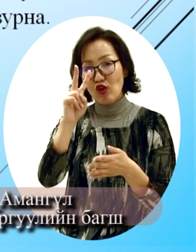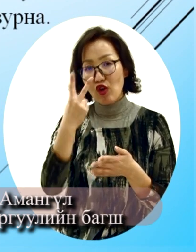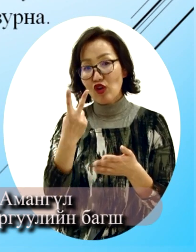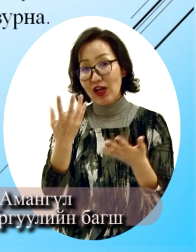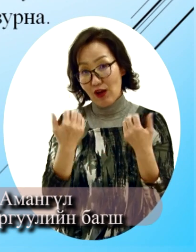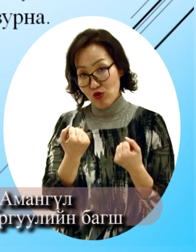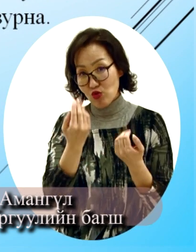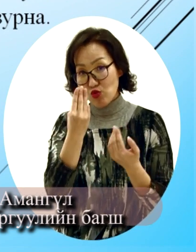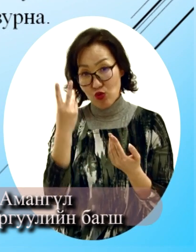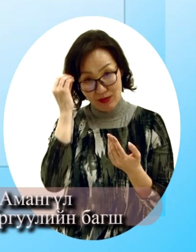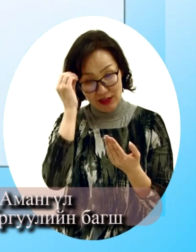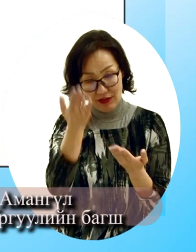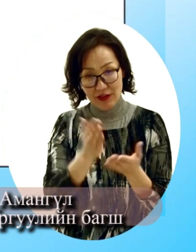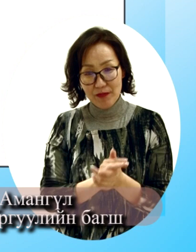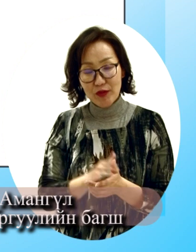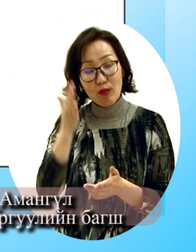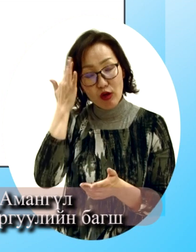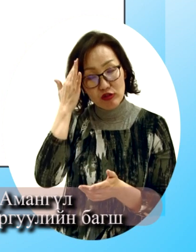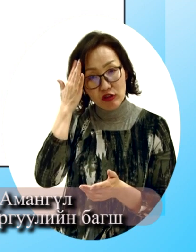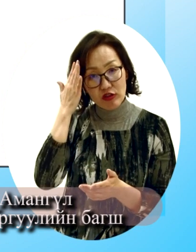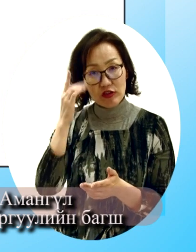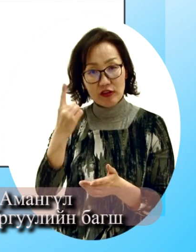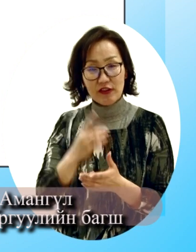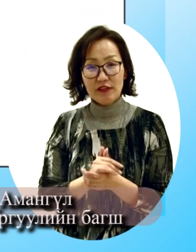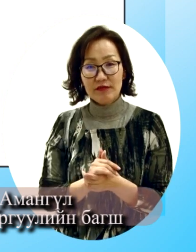екі жұлдызшамен өзіңді